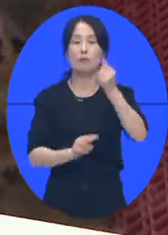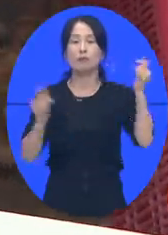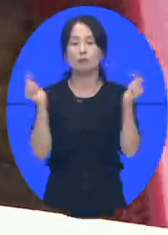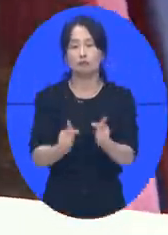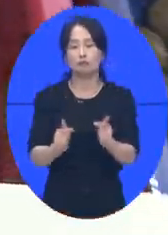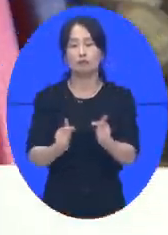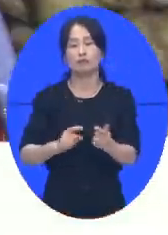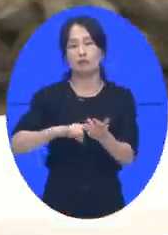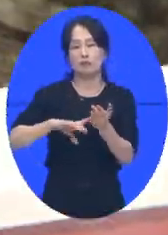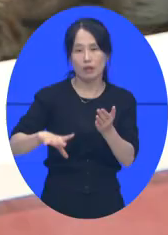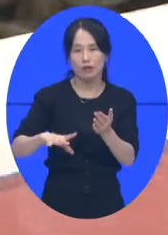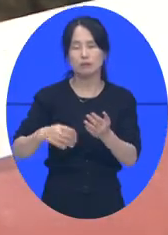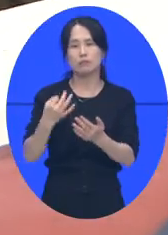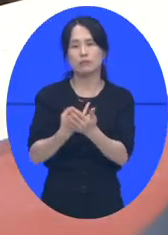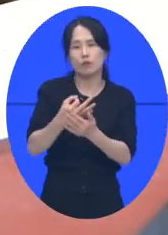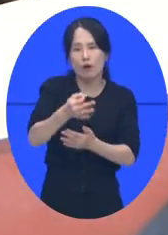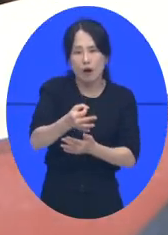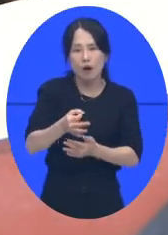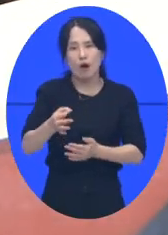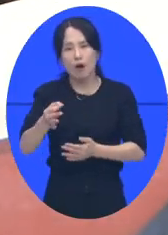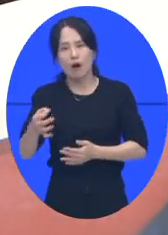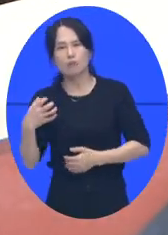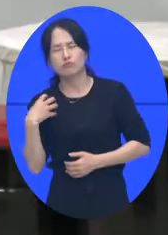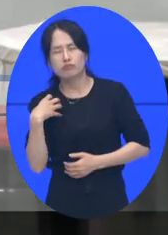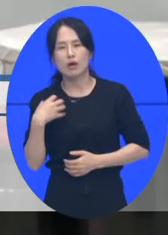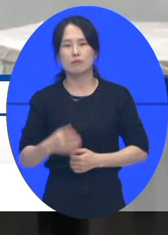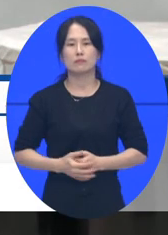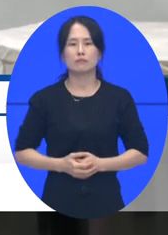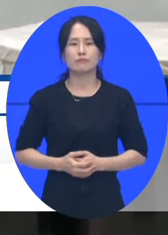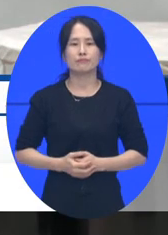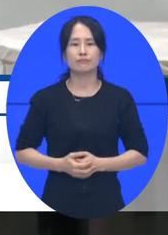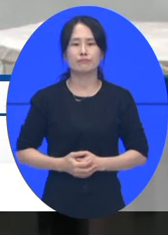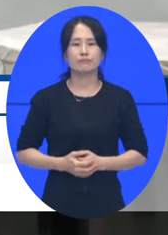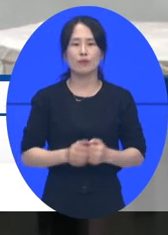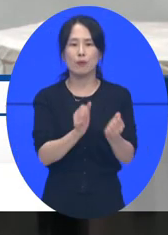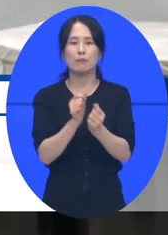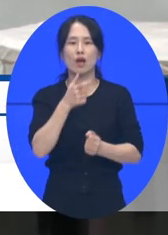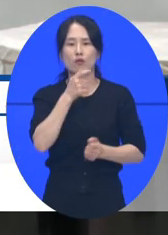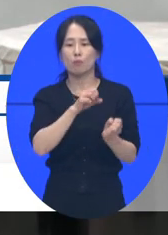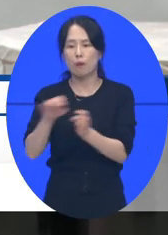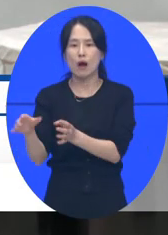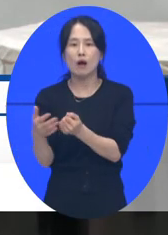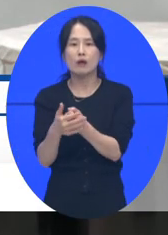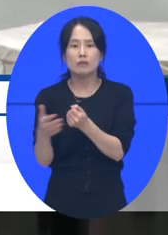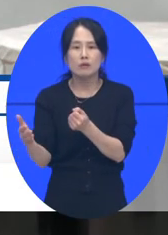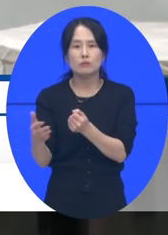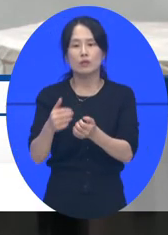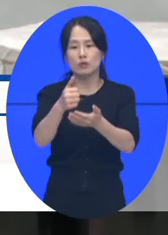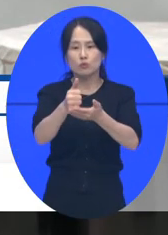점포세, 임금 등 버거운 것들이 한둘이 아닙니다. 오염수 방류 터지면서